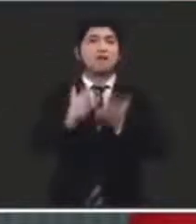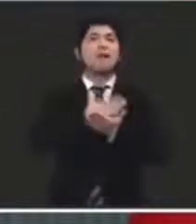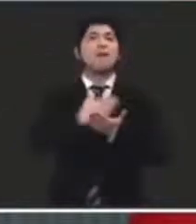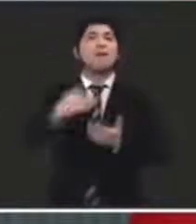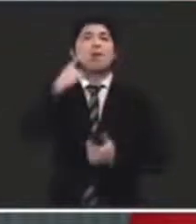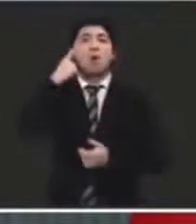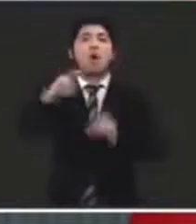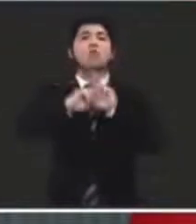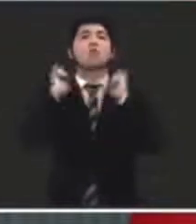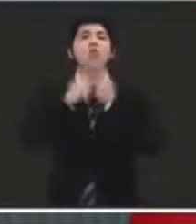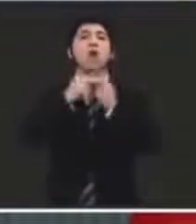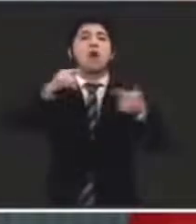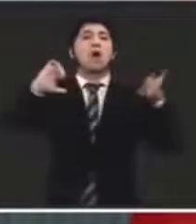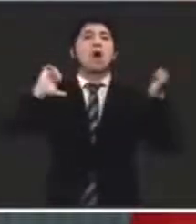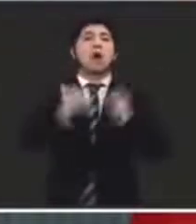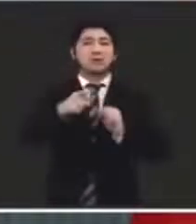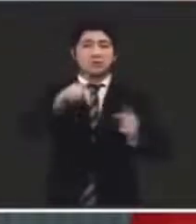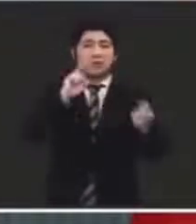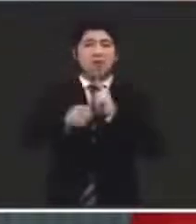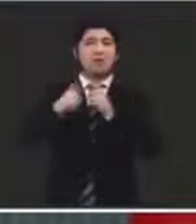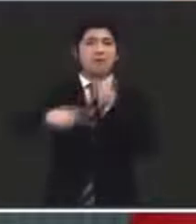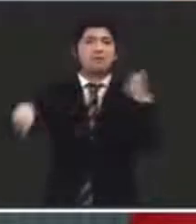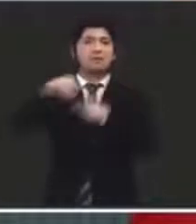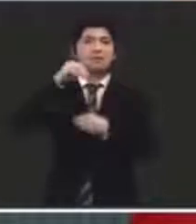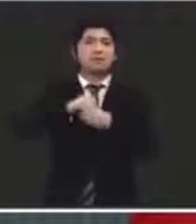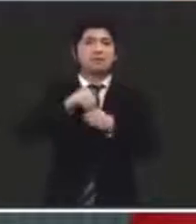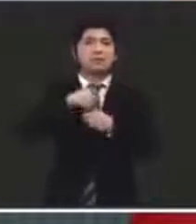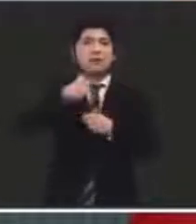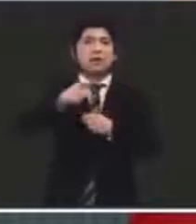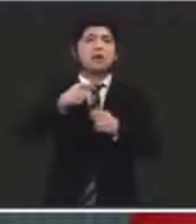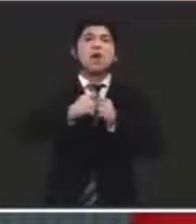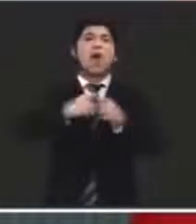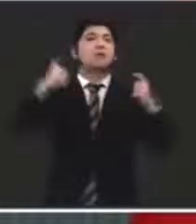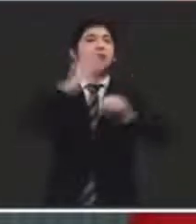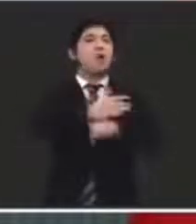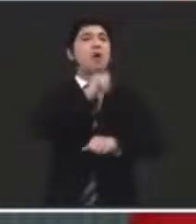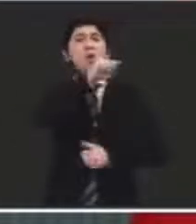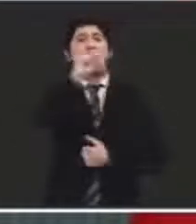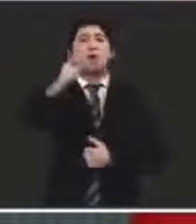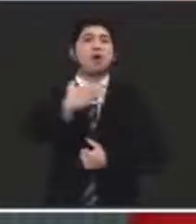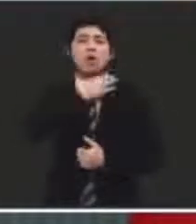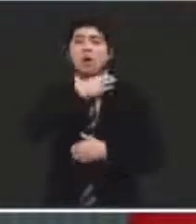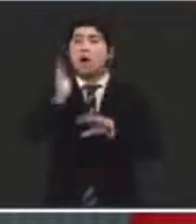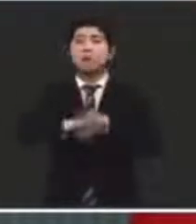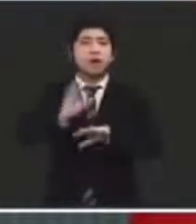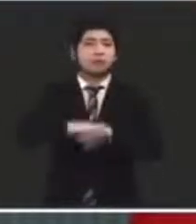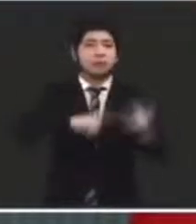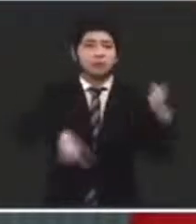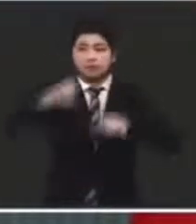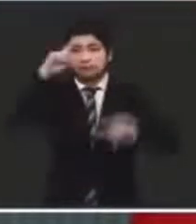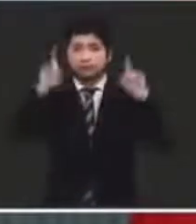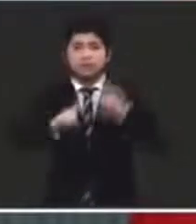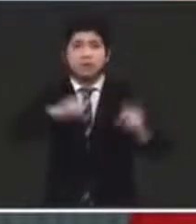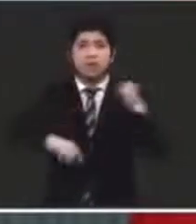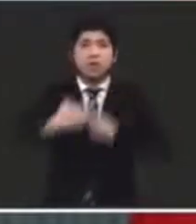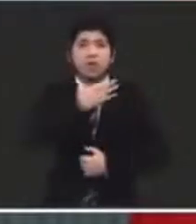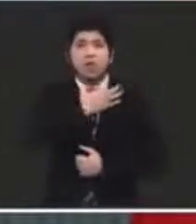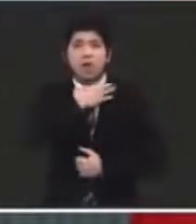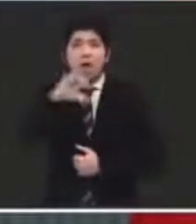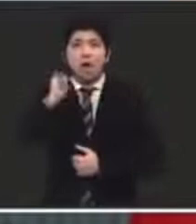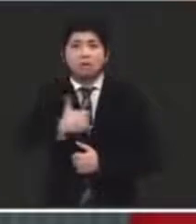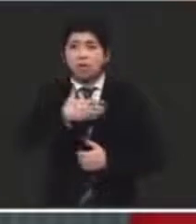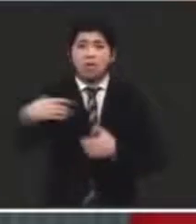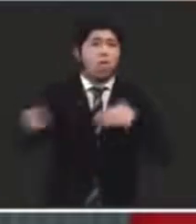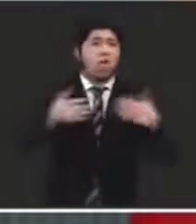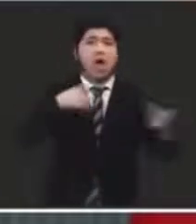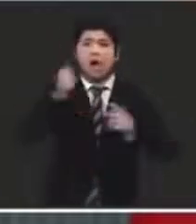küresel krizler döneminde gelişmiş ülkeler dahi ne yapacaklarını bilemez şekilde savrulurken